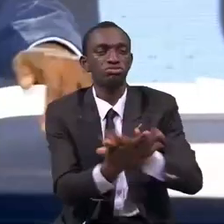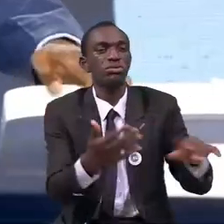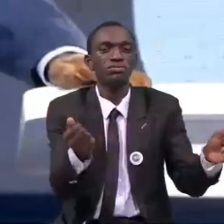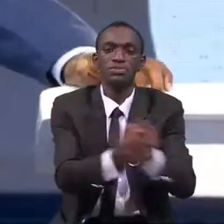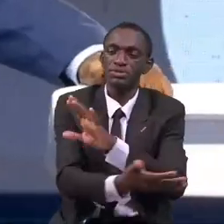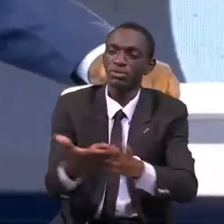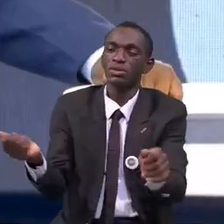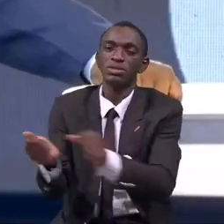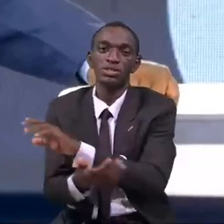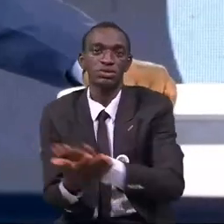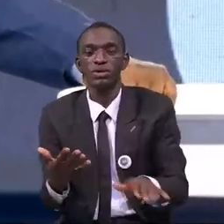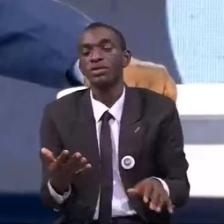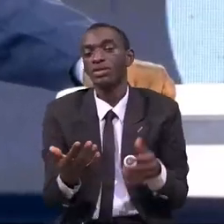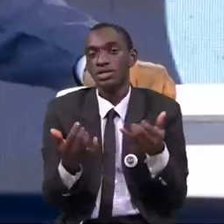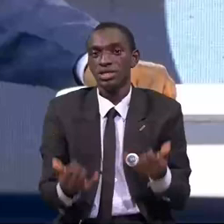a dit